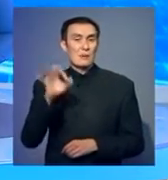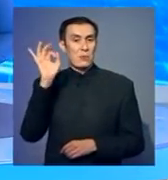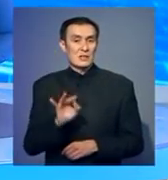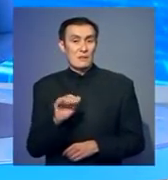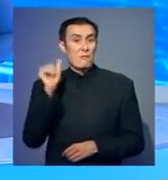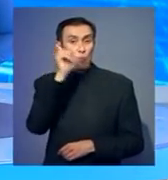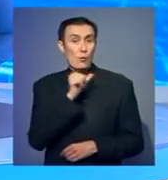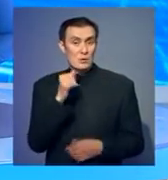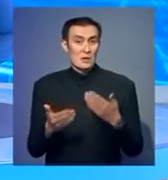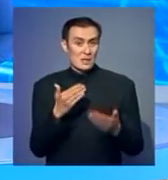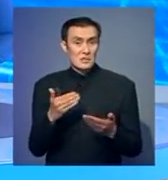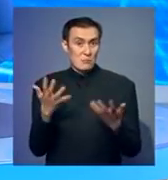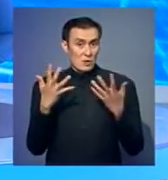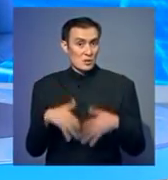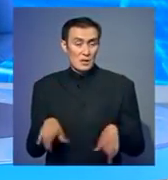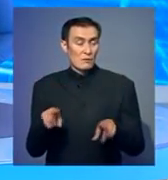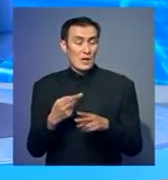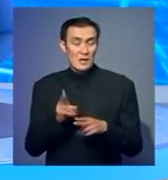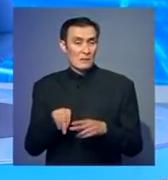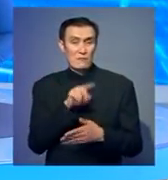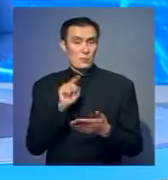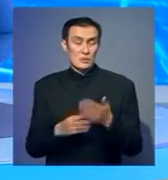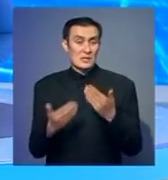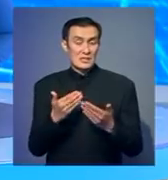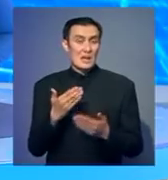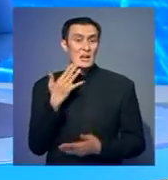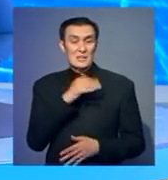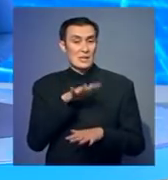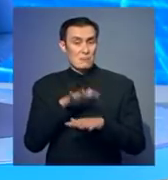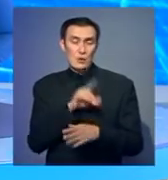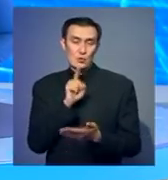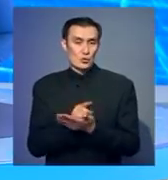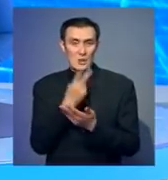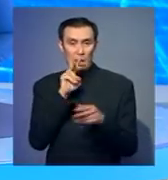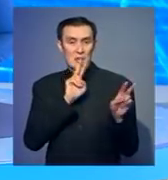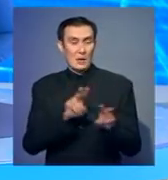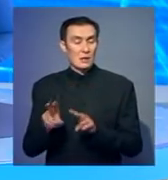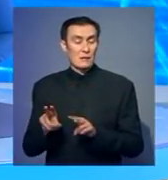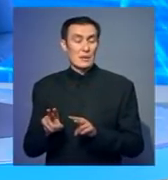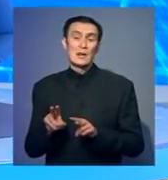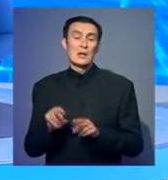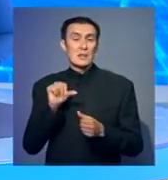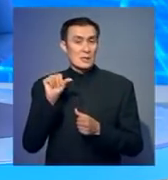годовых. Вот если эту сторону, если Нацбанк проконтролирует именно